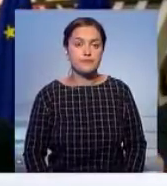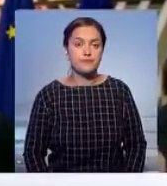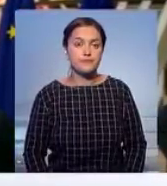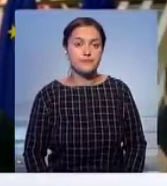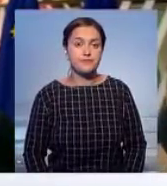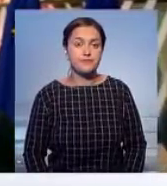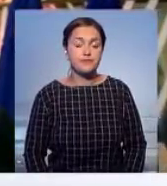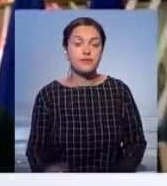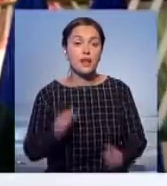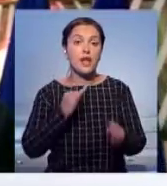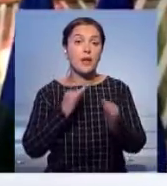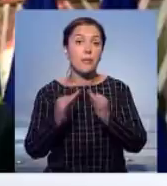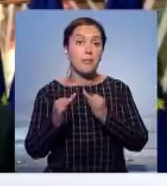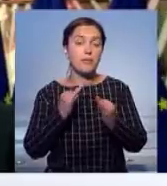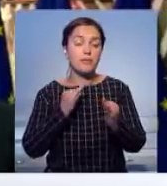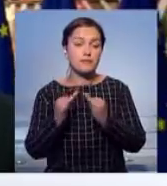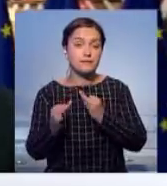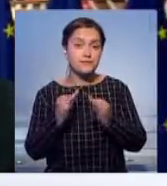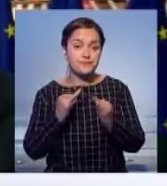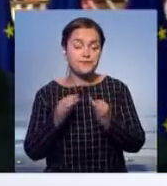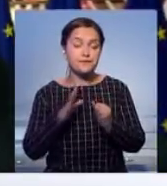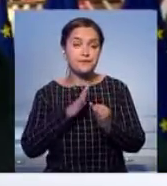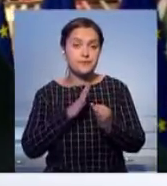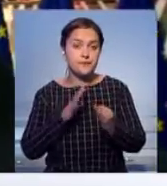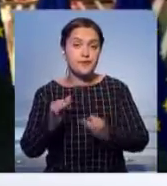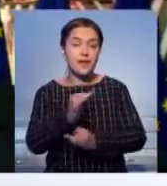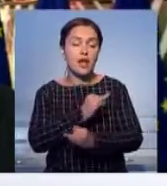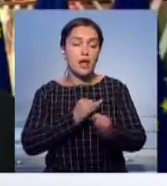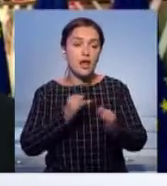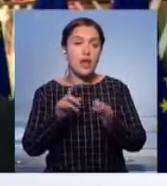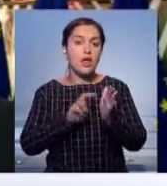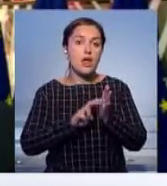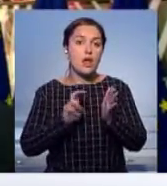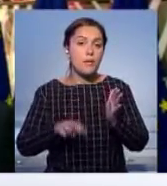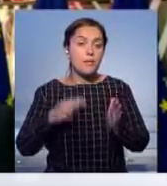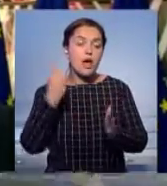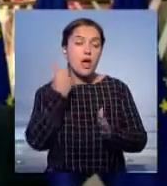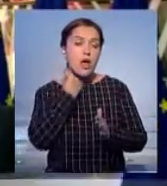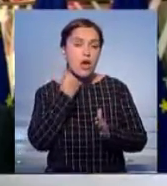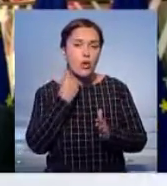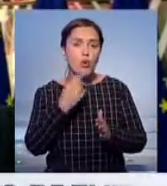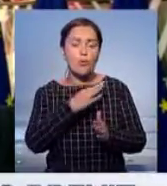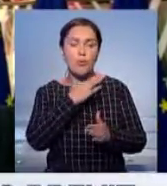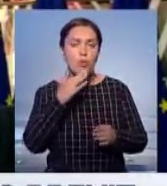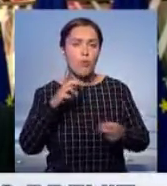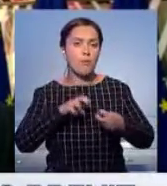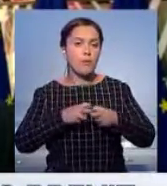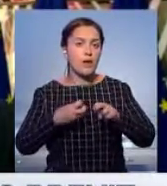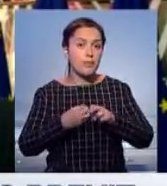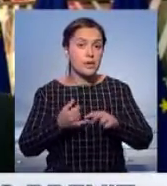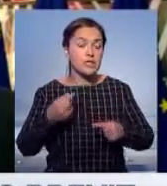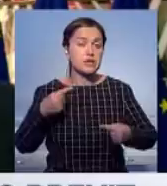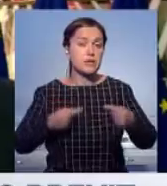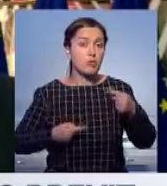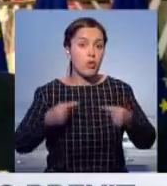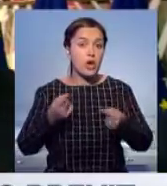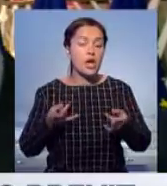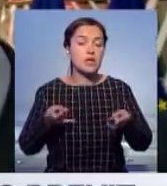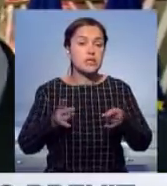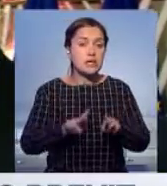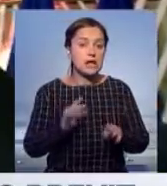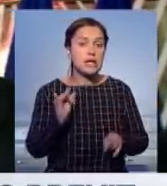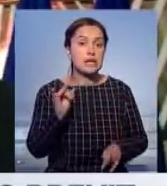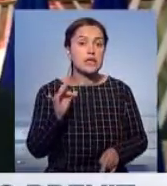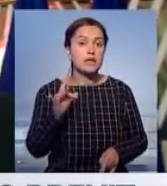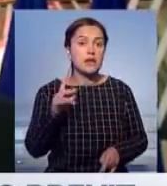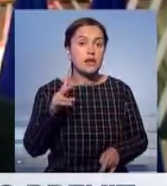В переговорах по Brexit мы достигли значительного прогресса, но огромные и серьезные разногласия остаются, в частности, по Ирландии и Северной Ирландии.